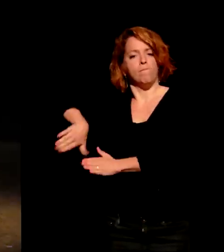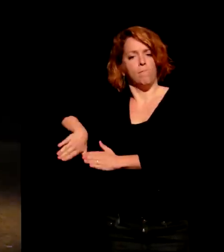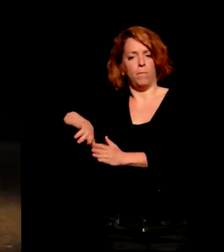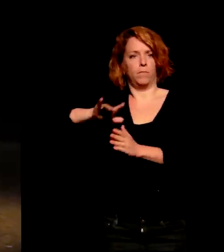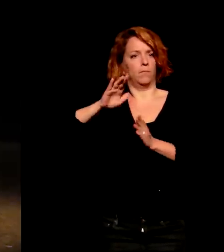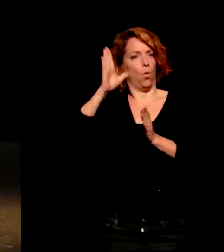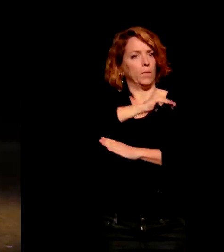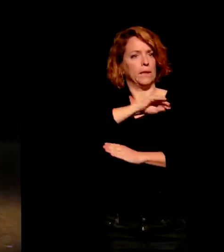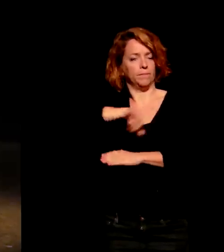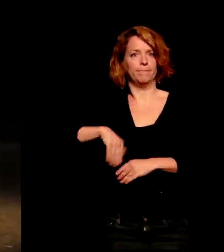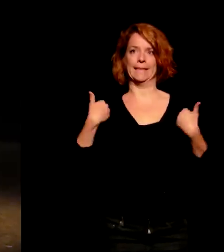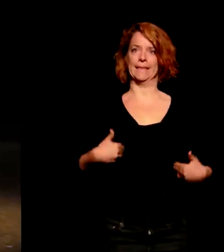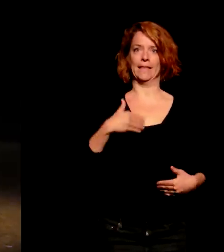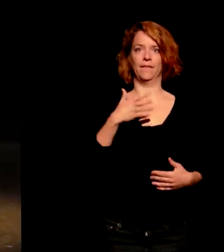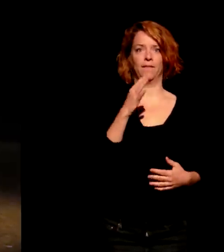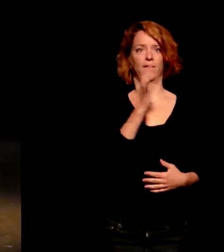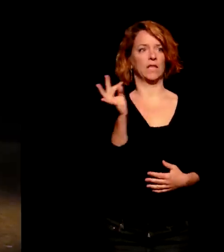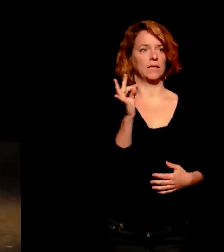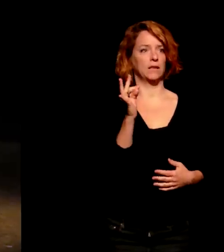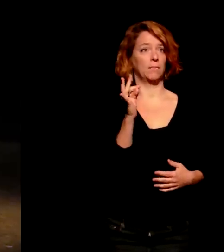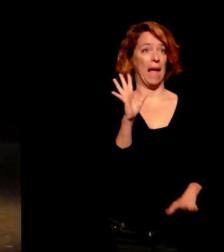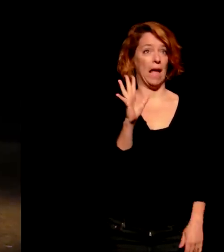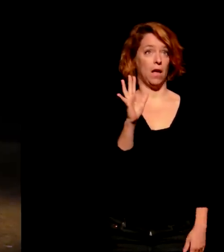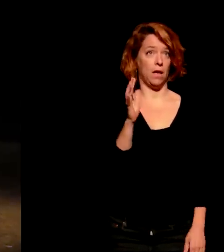française. Mais elle était juive parce que sa mère...